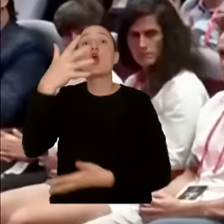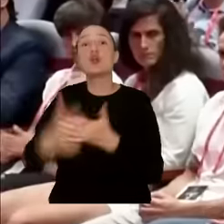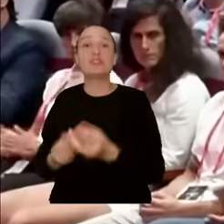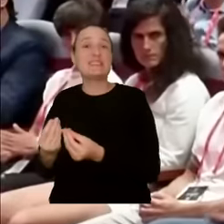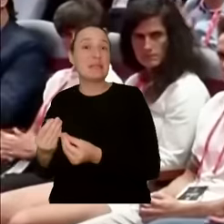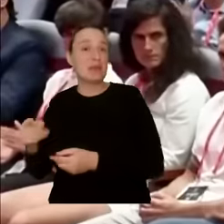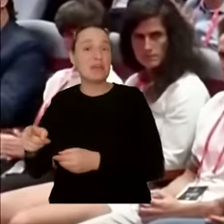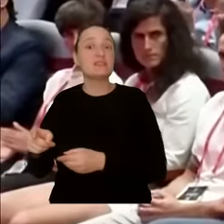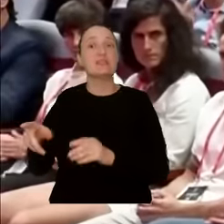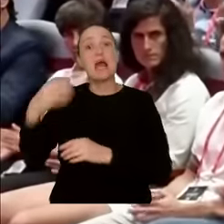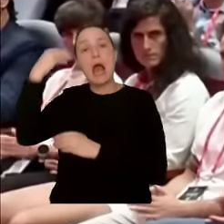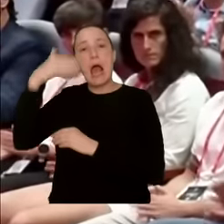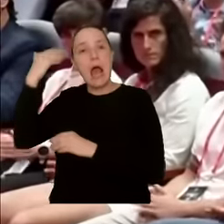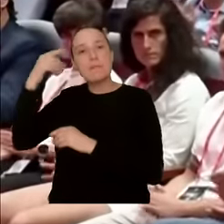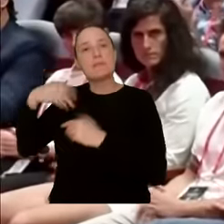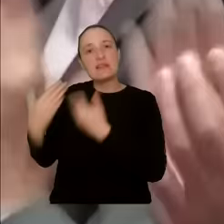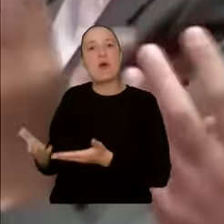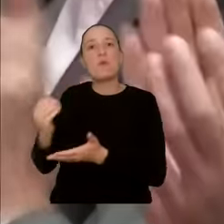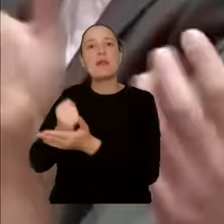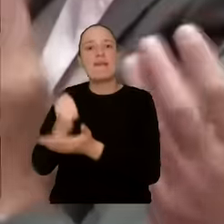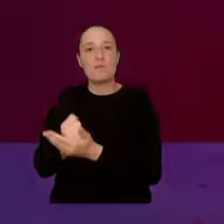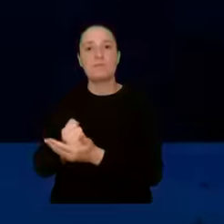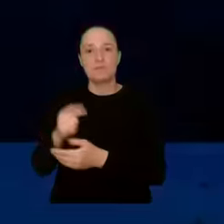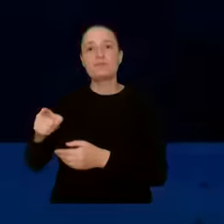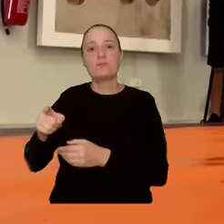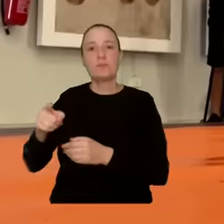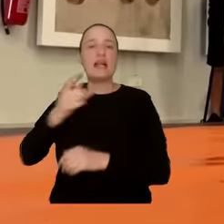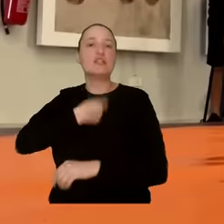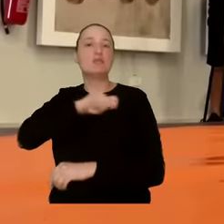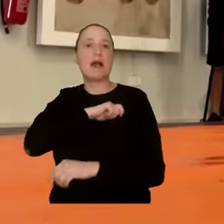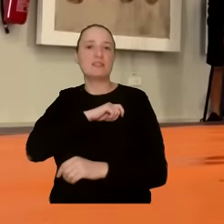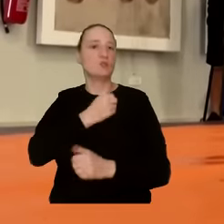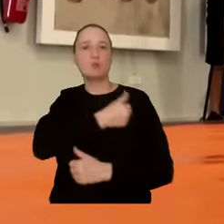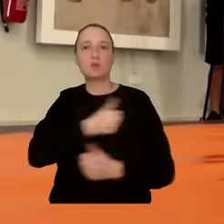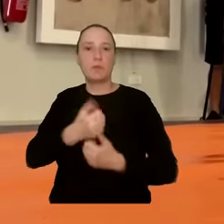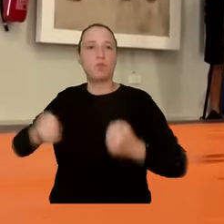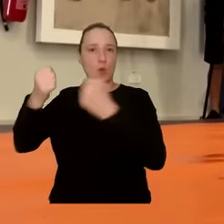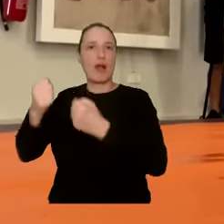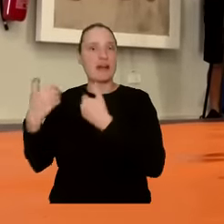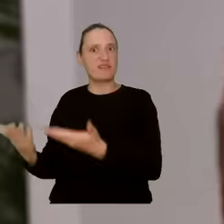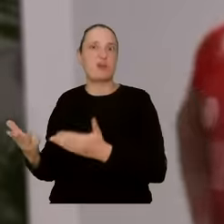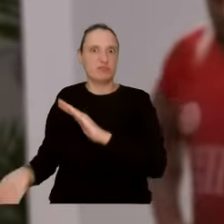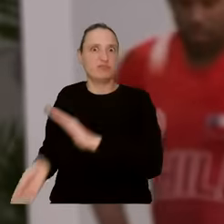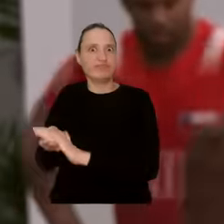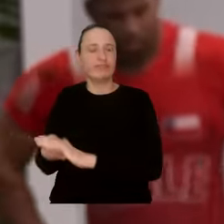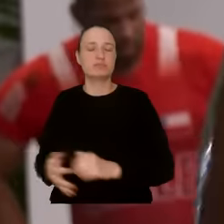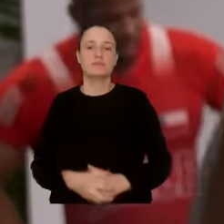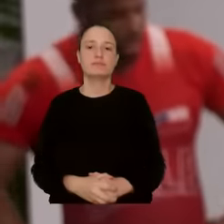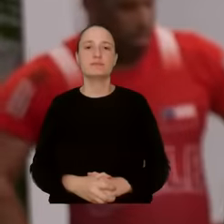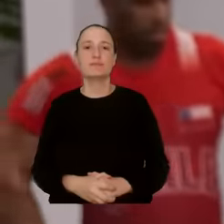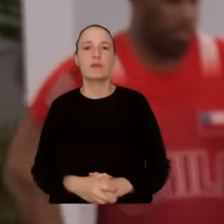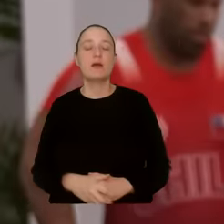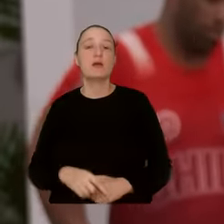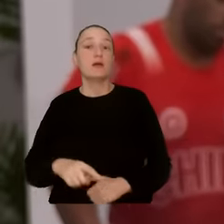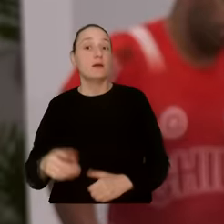udzielenie Arabii Saudyjskiej praw do organizacji Superpucharu Hiszpanii. Igrzyska w Paryżu coraz bliżej. W pocie czoła trenuje